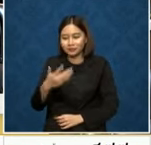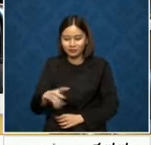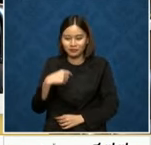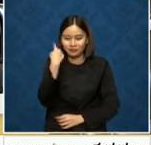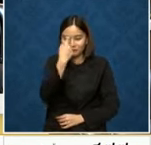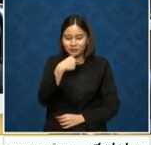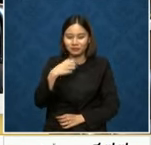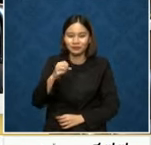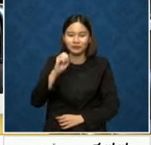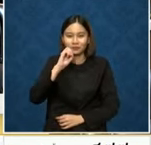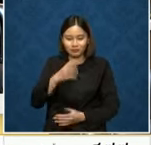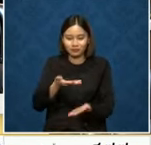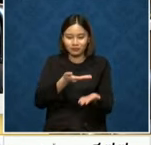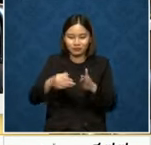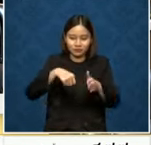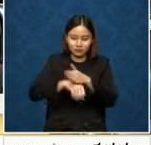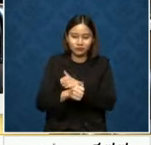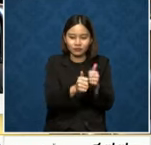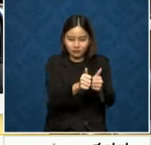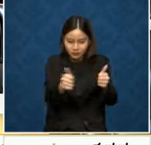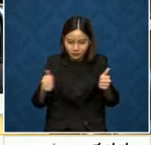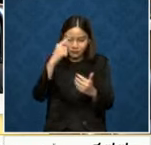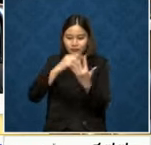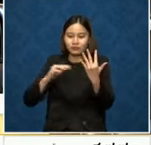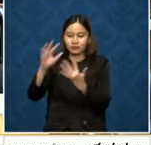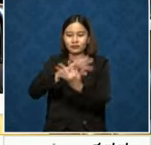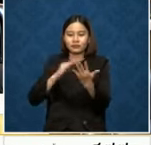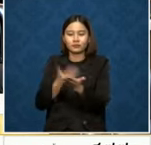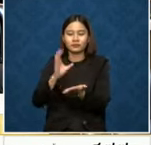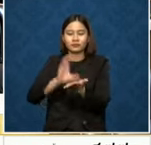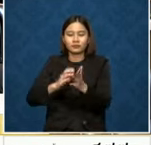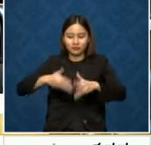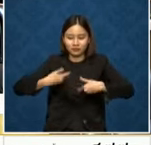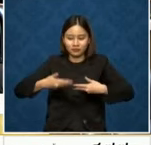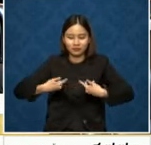อกจะได้ซื้อหวยดีๆแล้วก็จะได้ประเทศไทยจะได้งบประมาณมาก